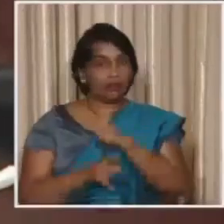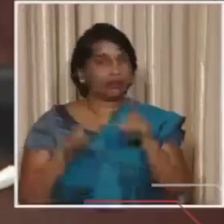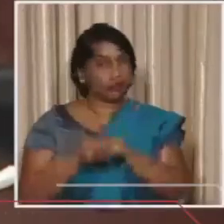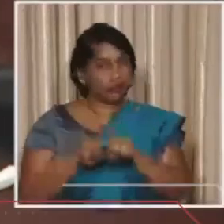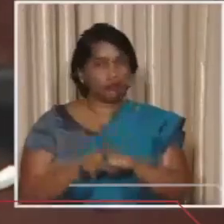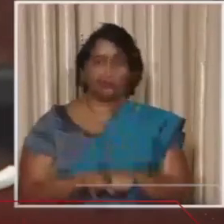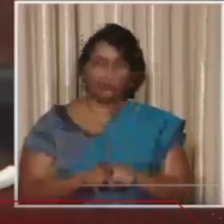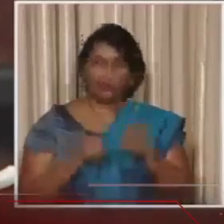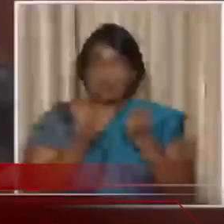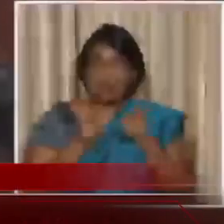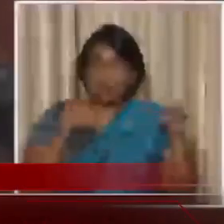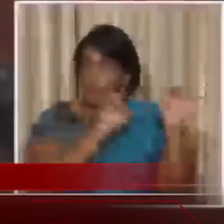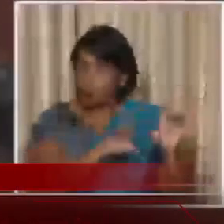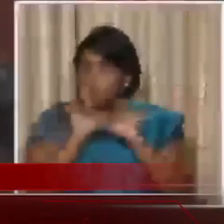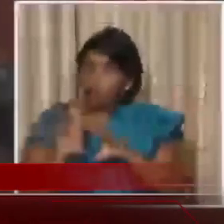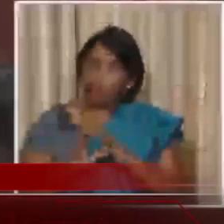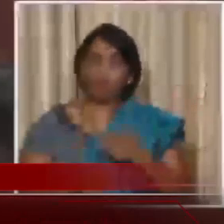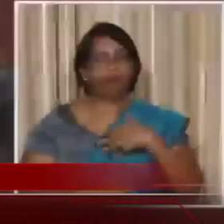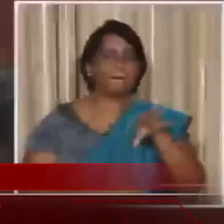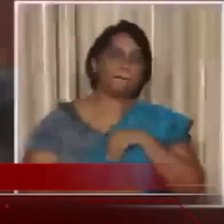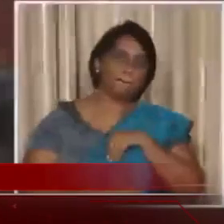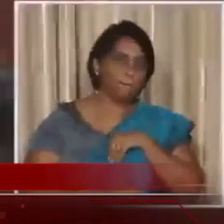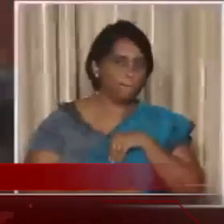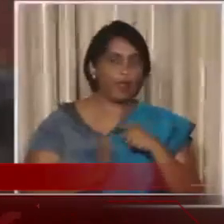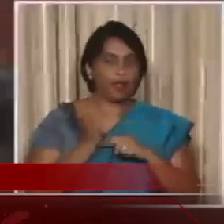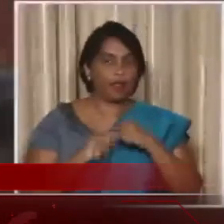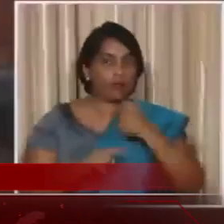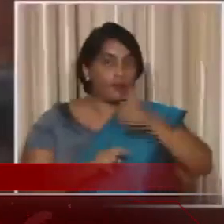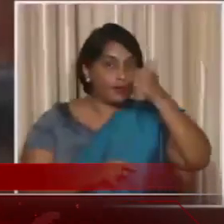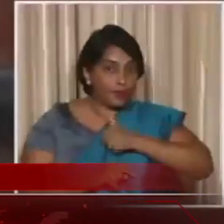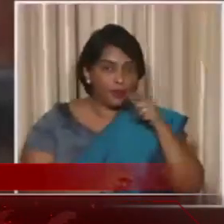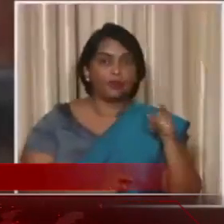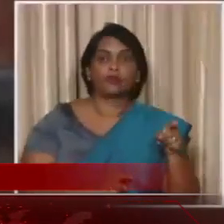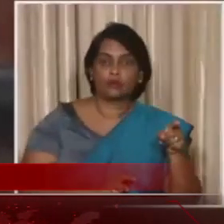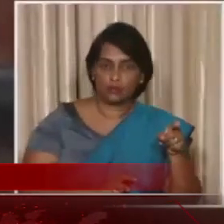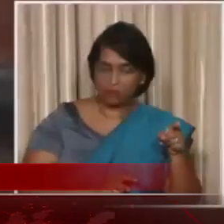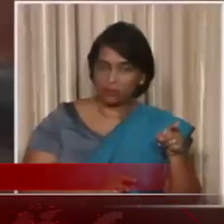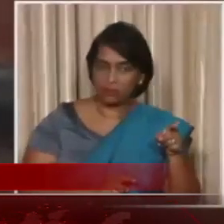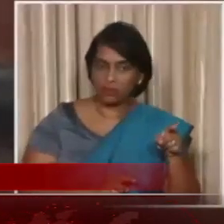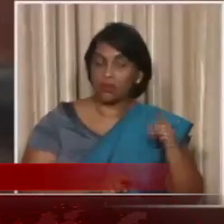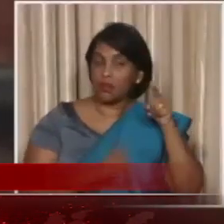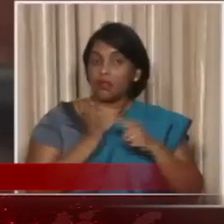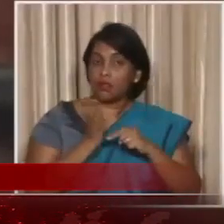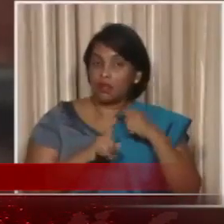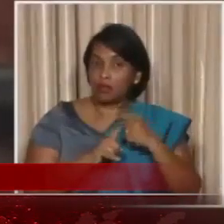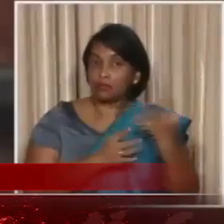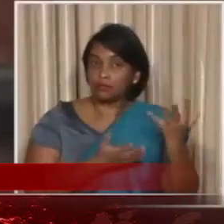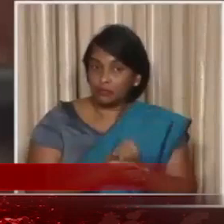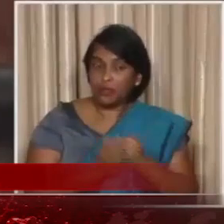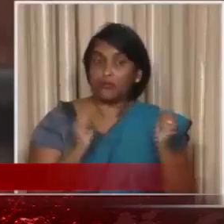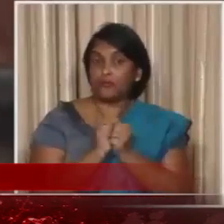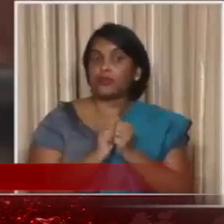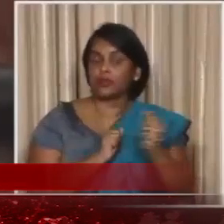මේකට එකඟයි. සමාන්තරව බදු වංචා කරපු අය එම බදු ලබා ගැනීම සඳහා